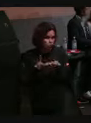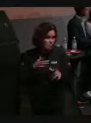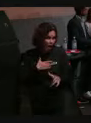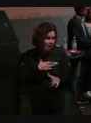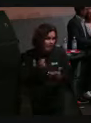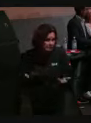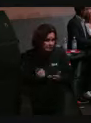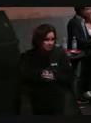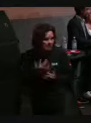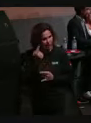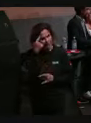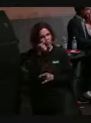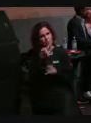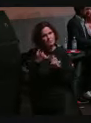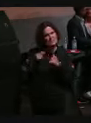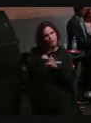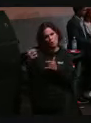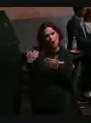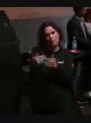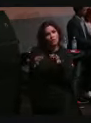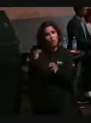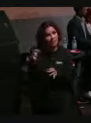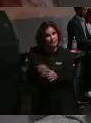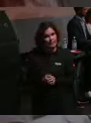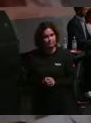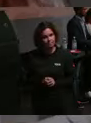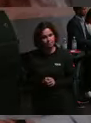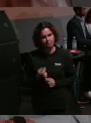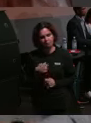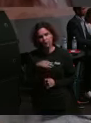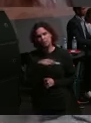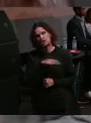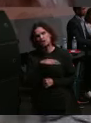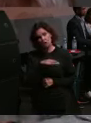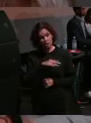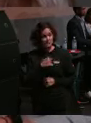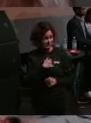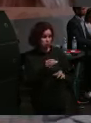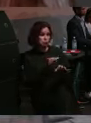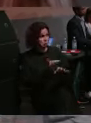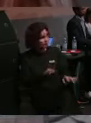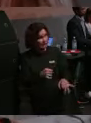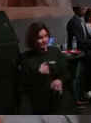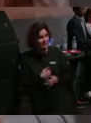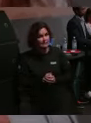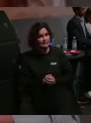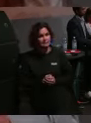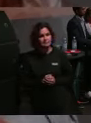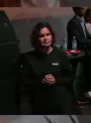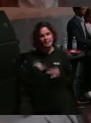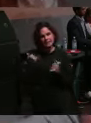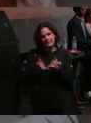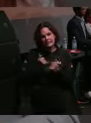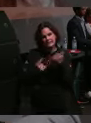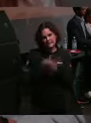tenker du om siste ukes nyheter? Jeg synes det går helt fint. Ja. Det siste som har skjedd